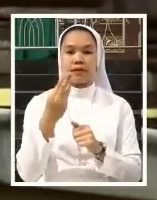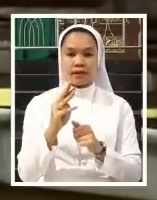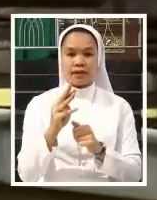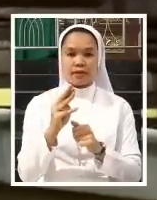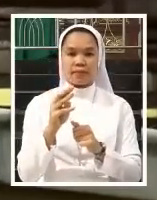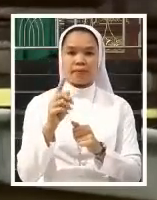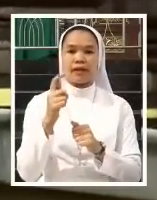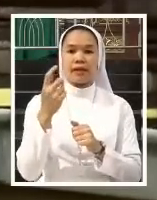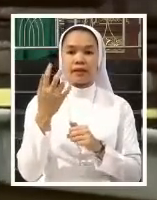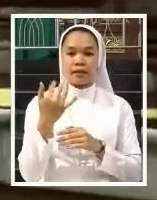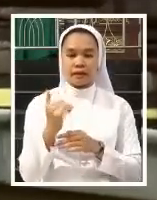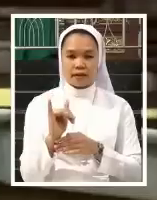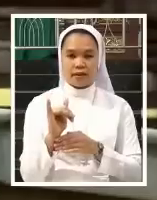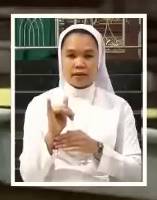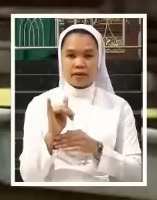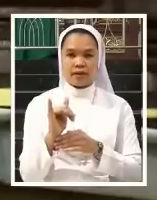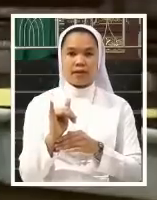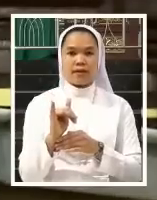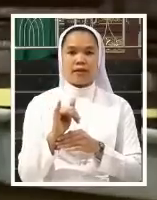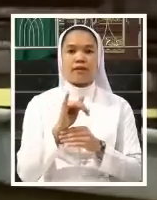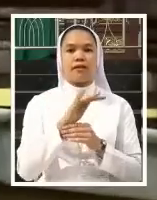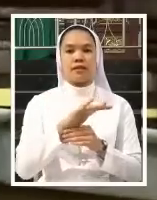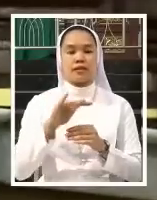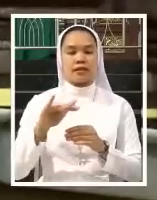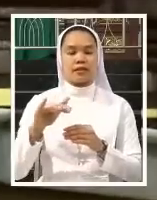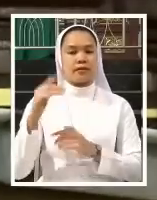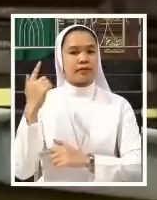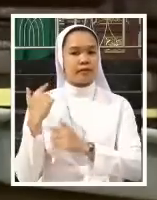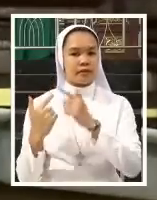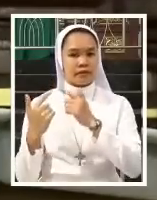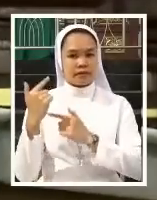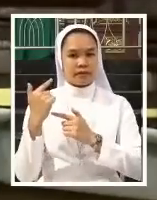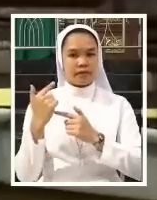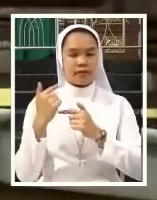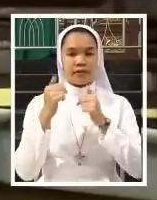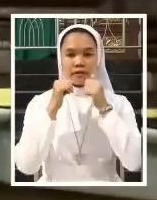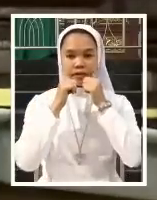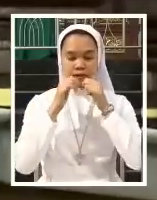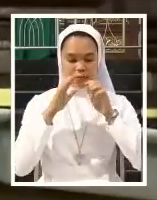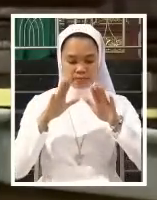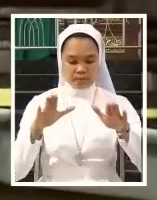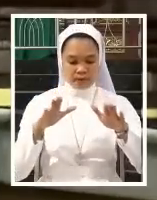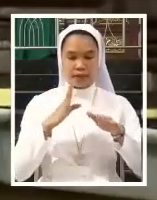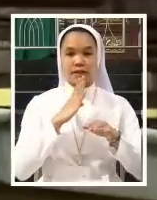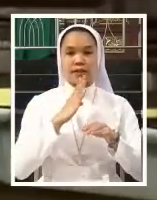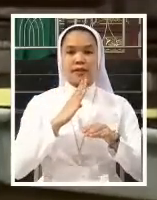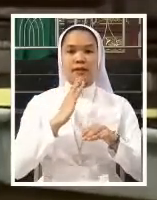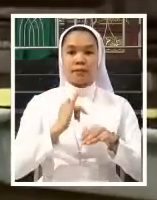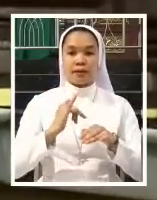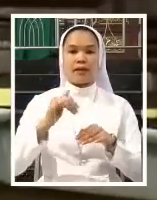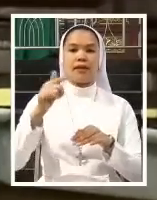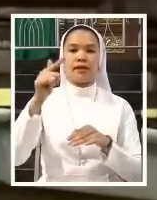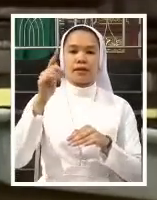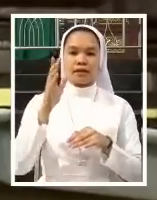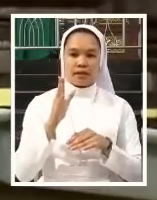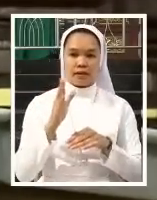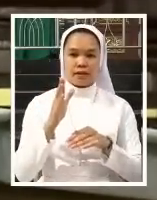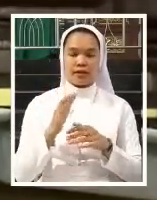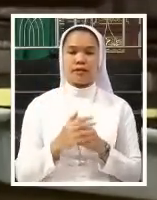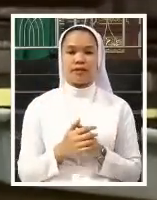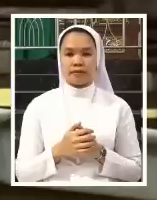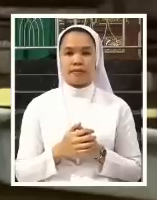Tasinda ang kaakian na benendisyonan kan kagurangnan.